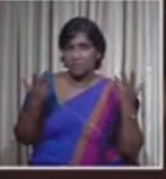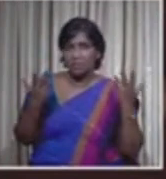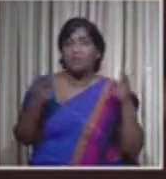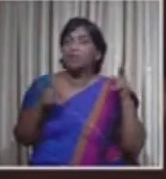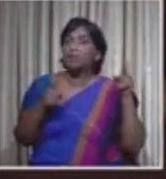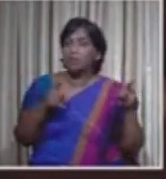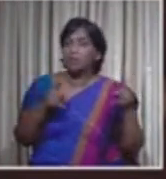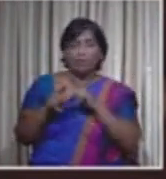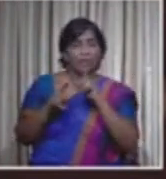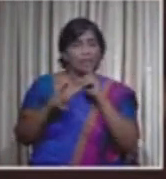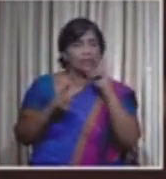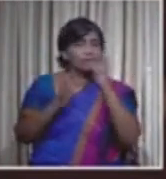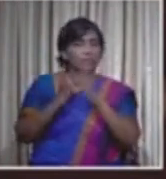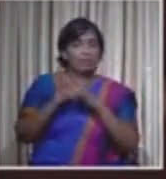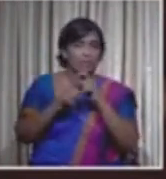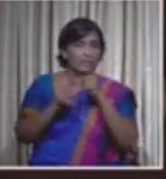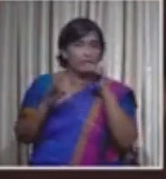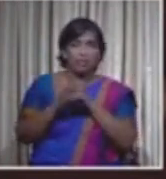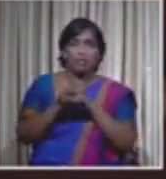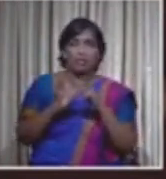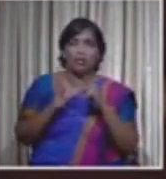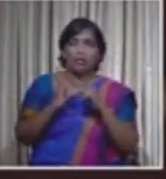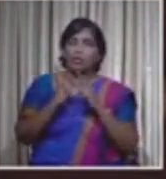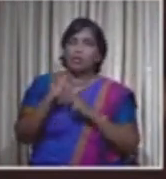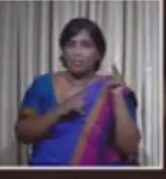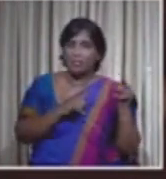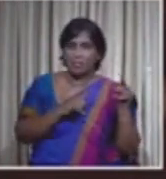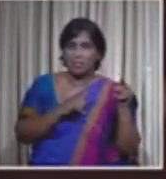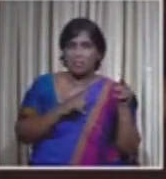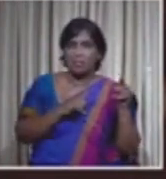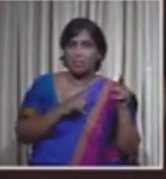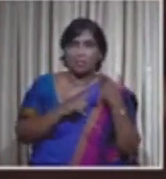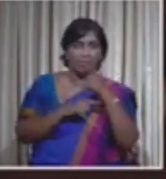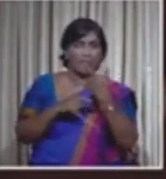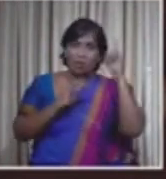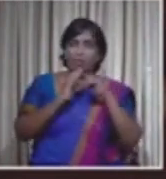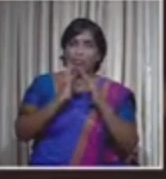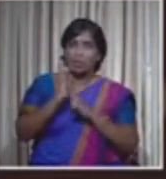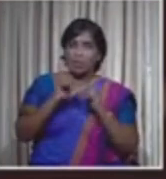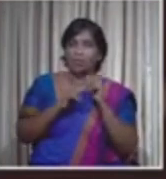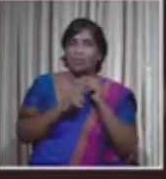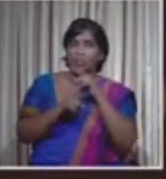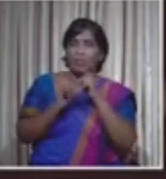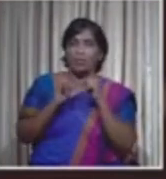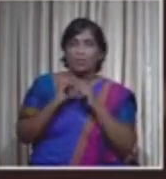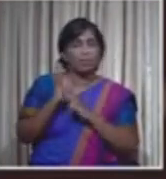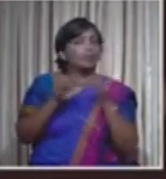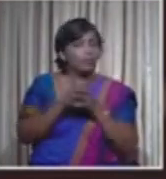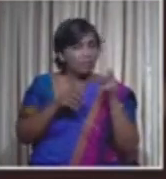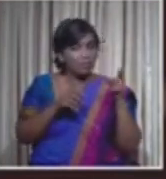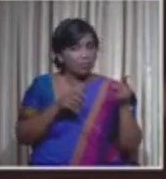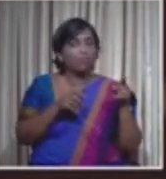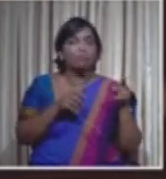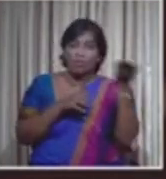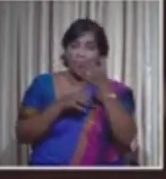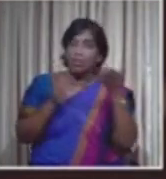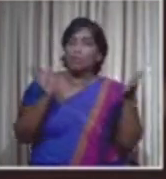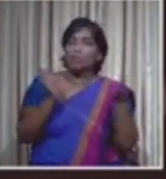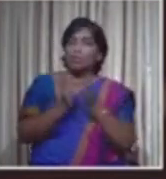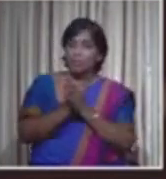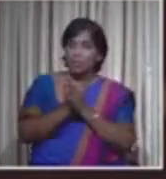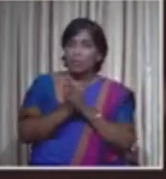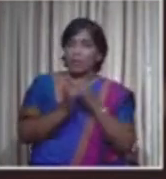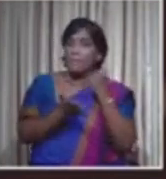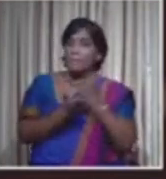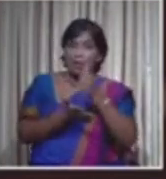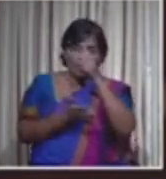එතකොට ඔබතුමාලා නගර සභාව නැති වුණොත් එහෙනම් අපි කියමු UMB නගර සභාව කියලා. ඔබතුමාලා UMB කෙනෙක් හිටියේ. ඒ UMB නගර සභාවෙන් තමයි තමුන්නාස්සල එකට අර මහා